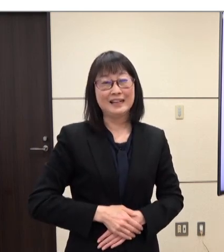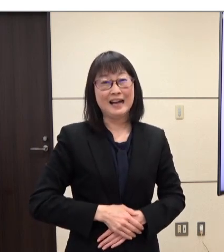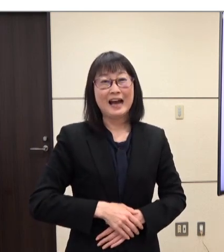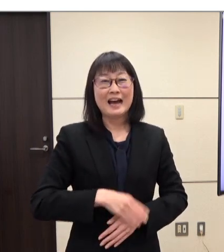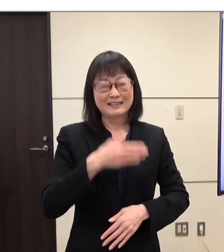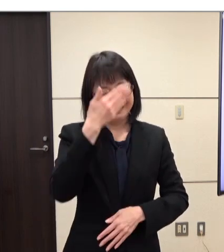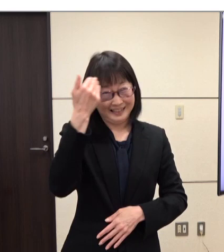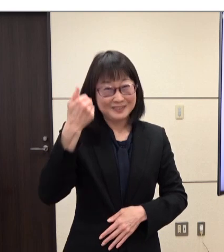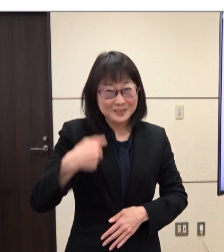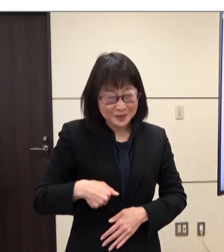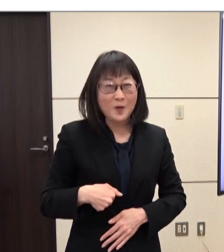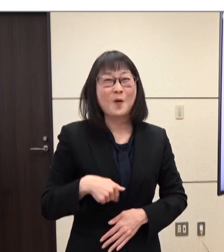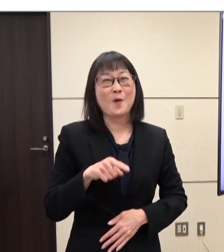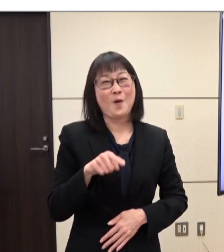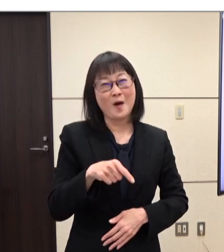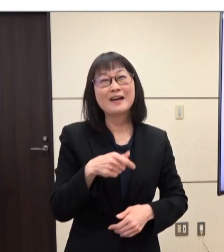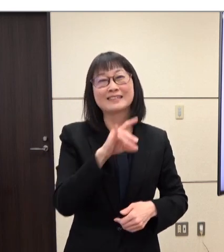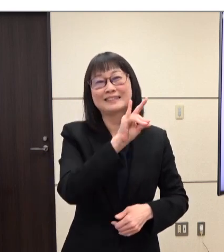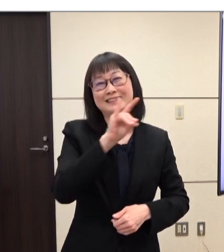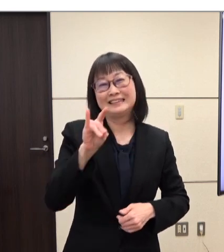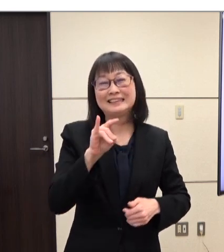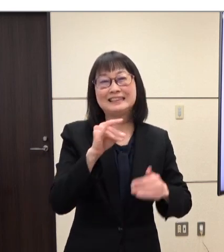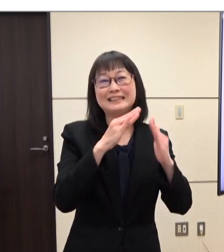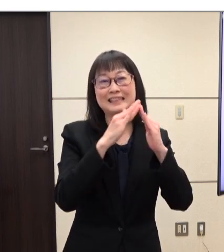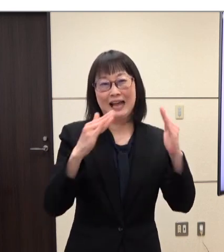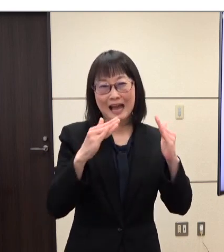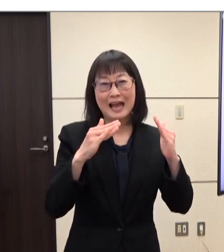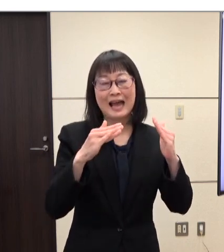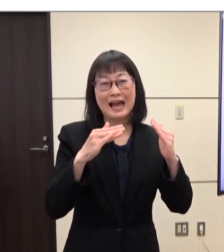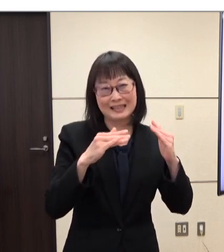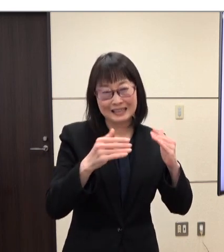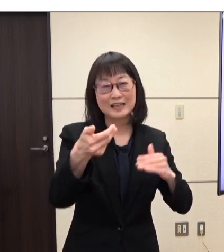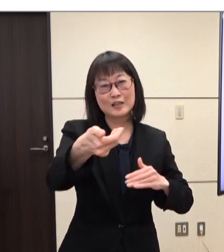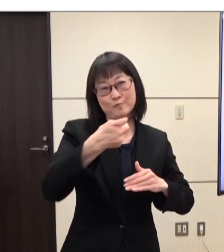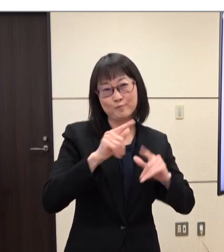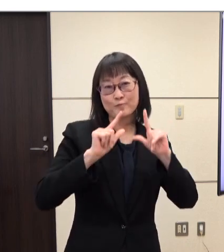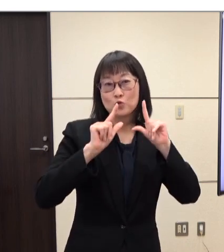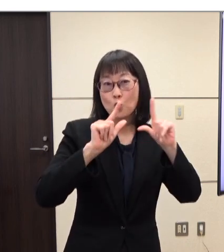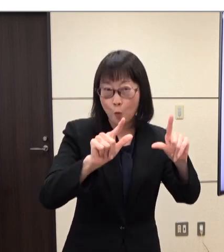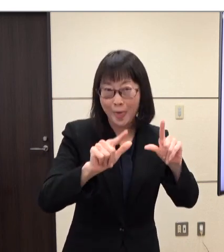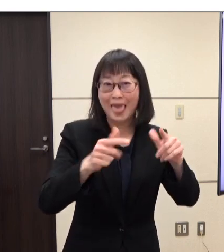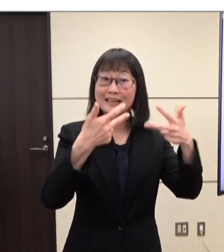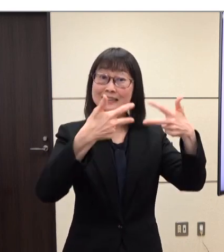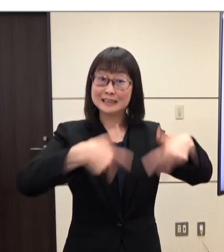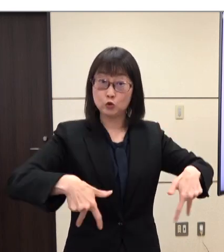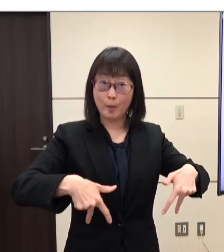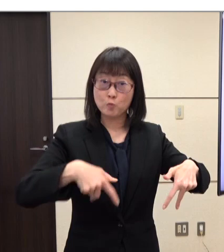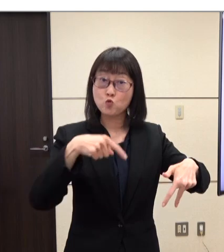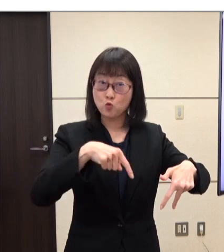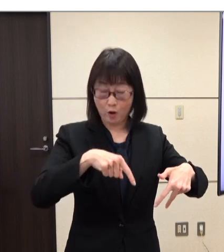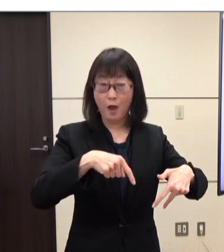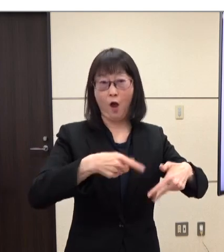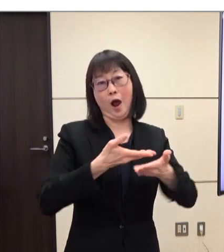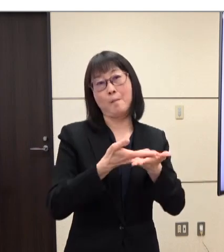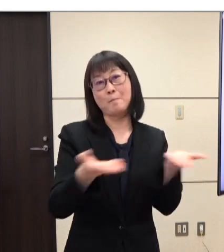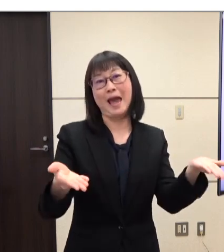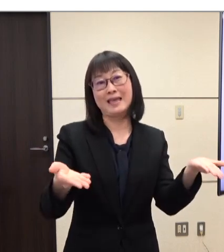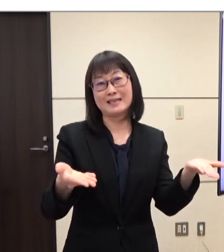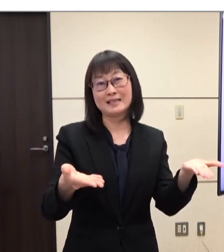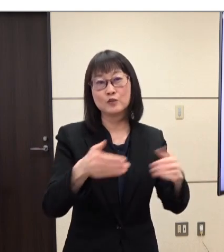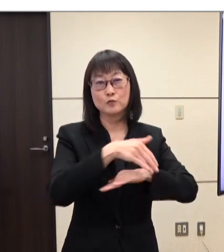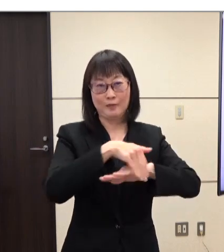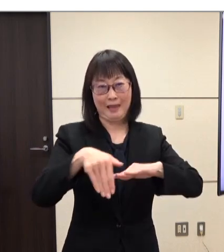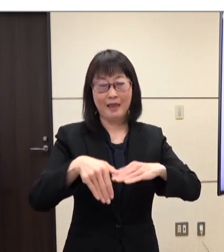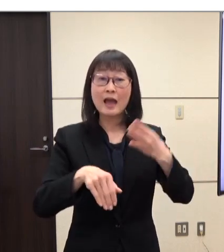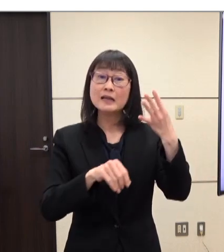ります、議会答弁検討システムがですね、売り出しされることになりました。発売日は4月10日